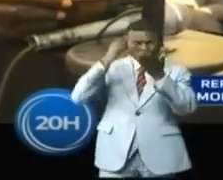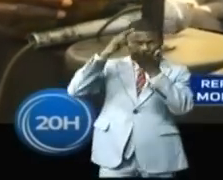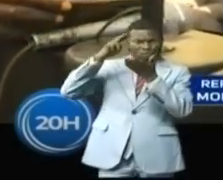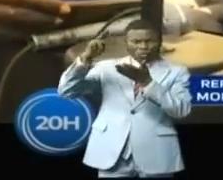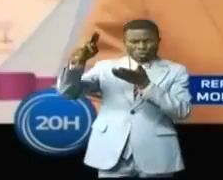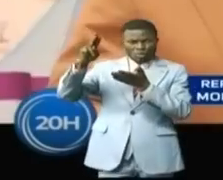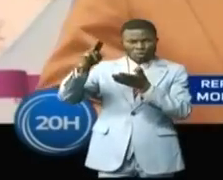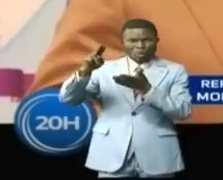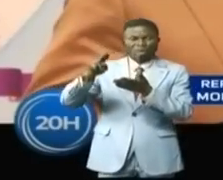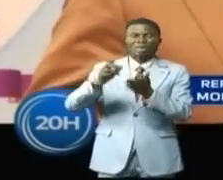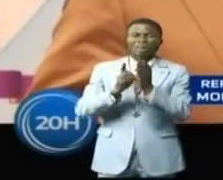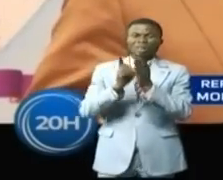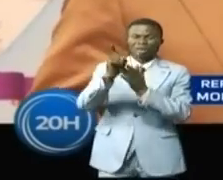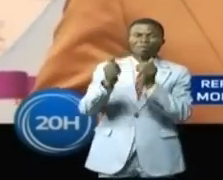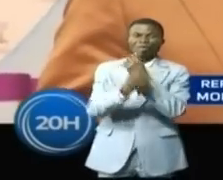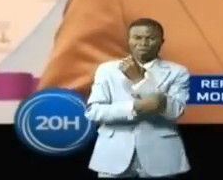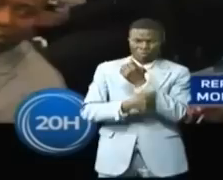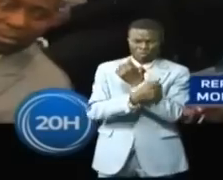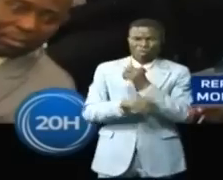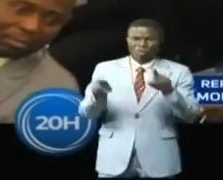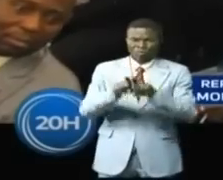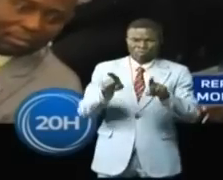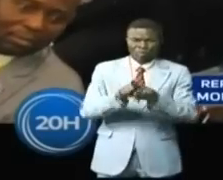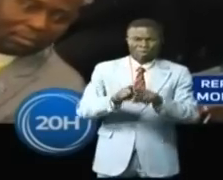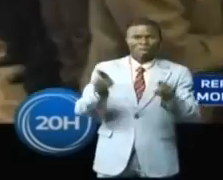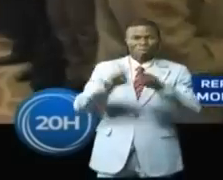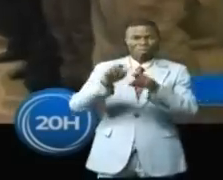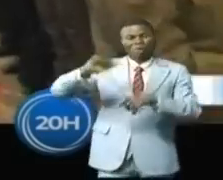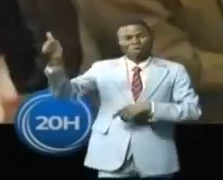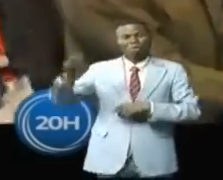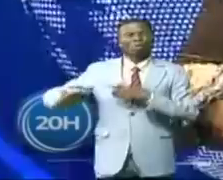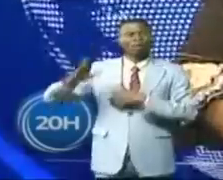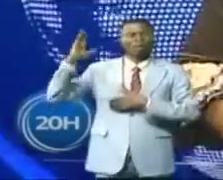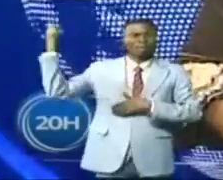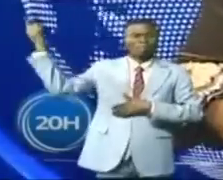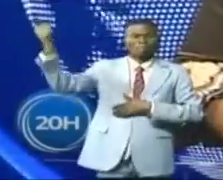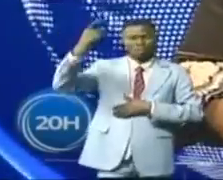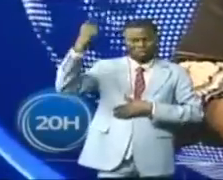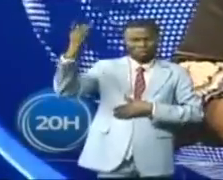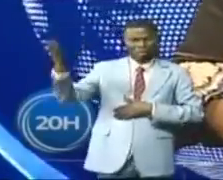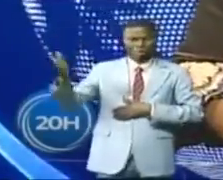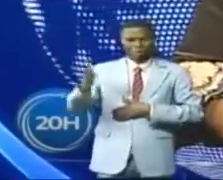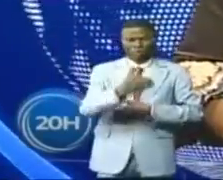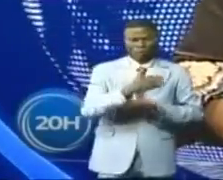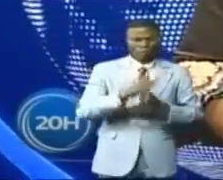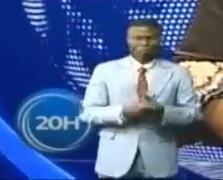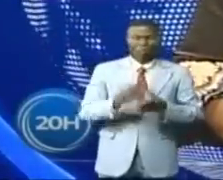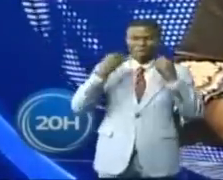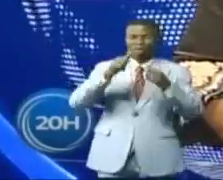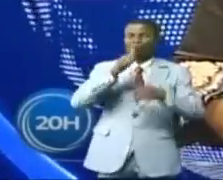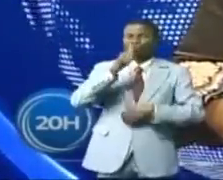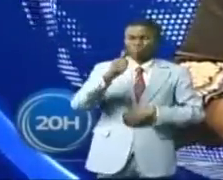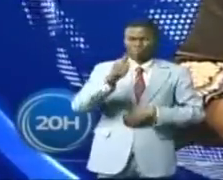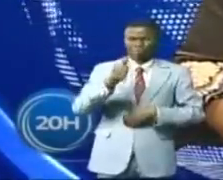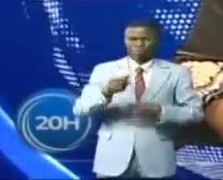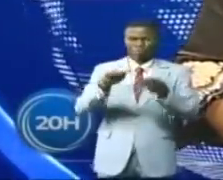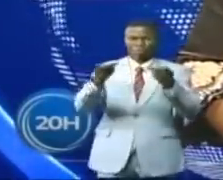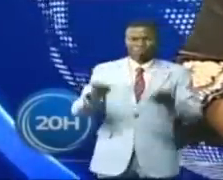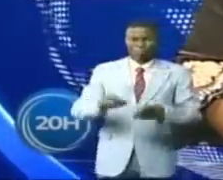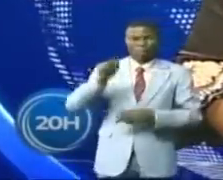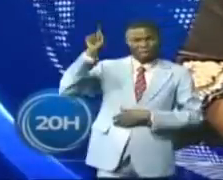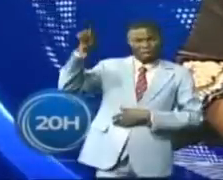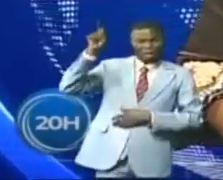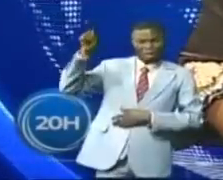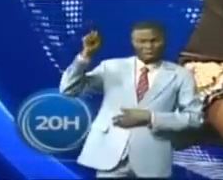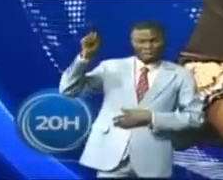pour l'émergence du pays comme ça se passe sous d'autres cieux. Et cette bonne nouvelle, le site de la baie de Ngaliema ne